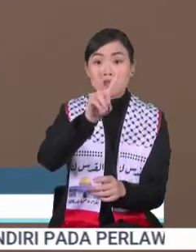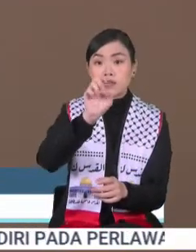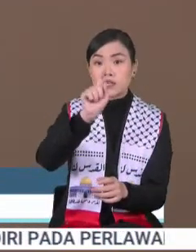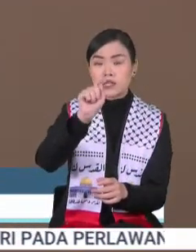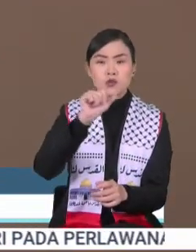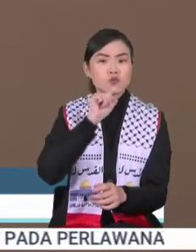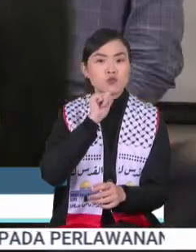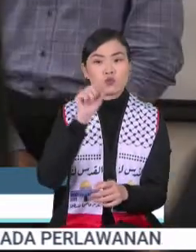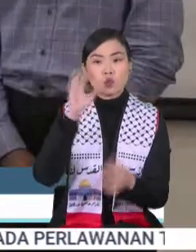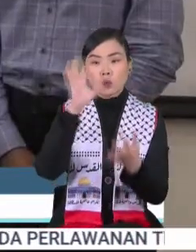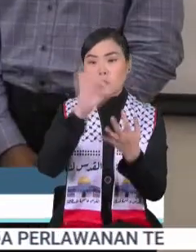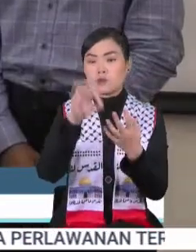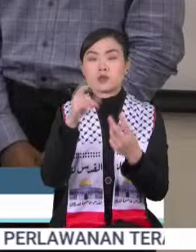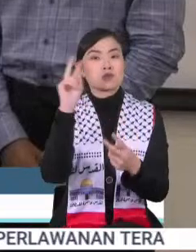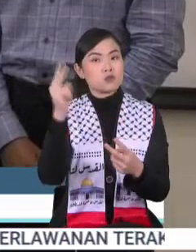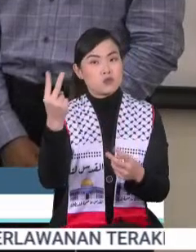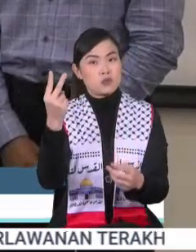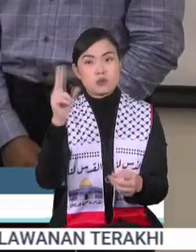kelas ked